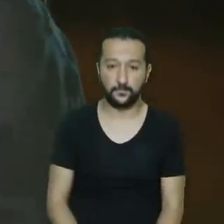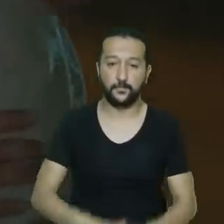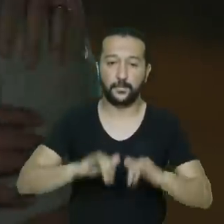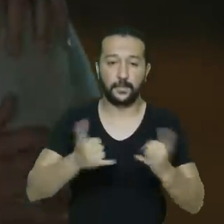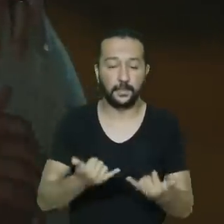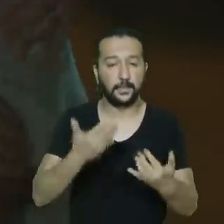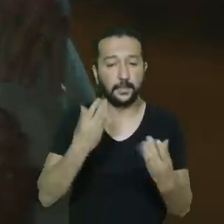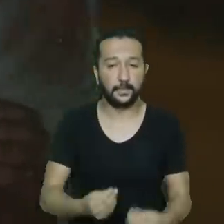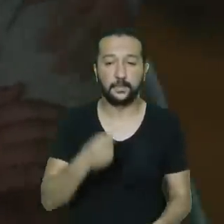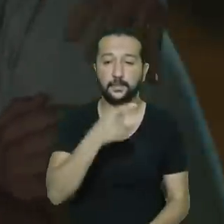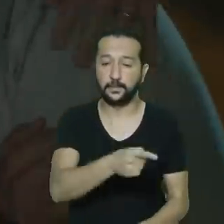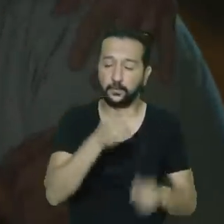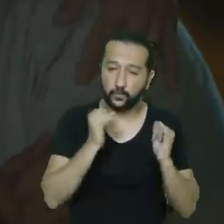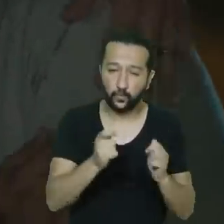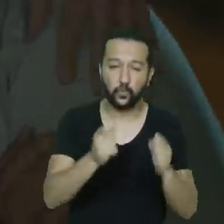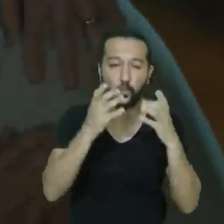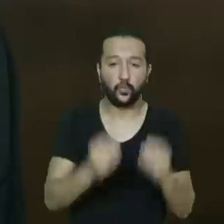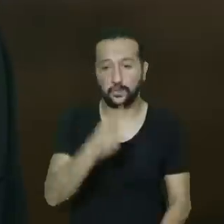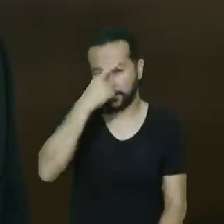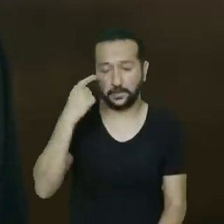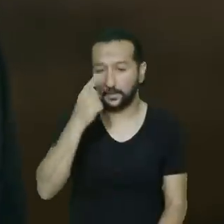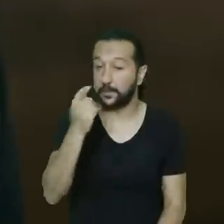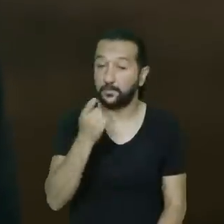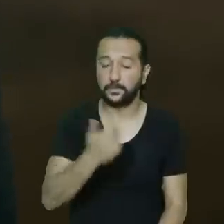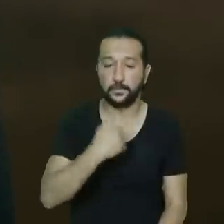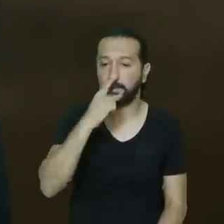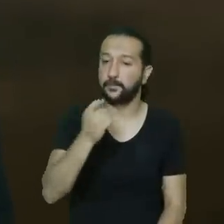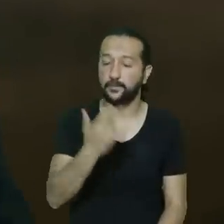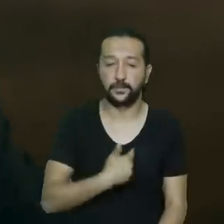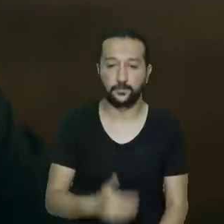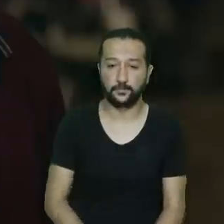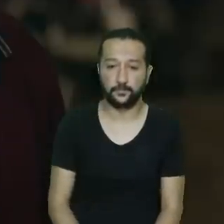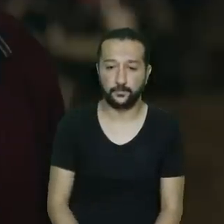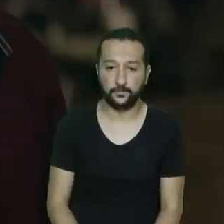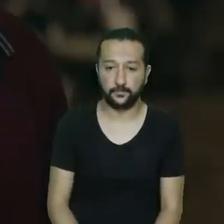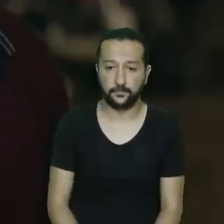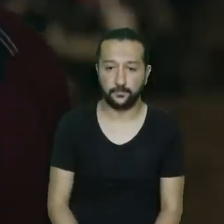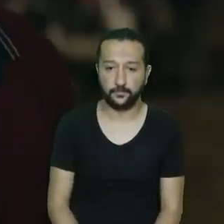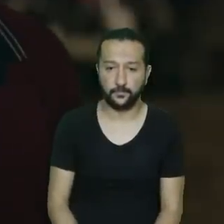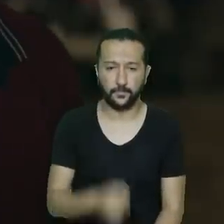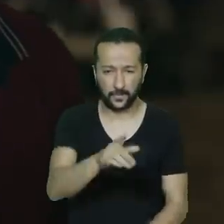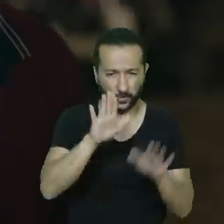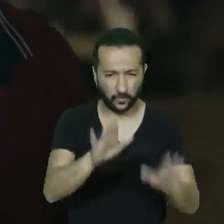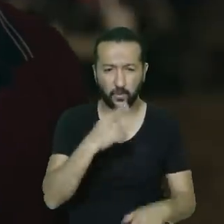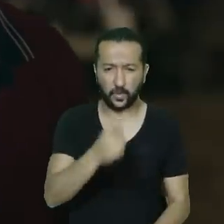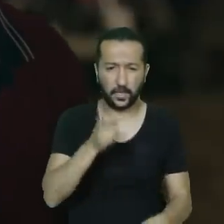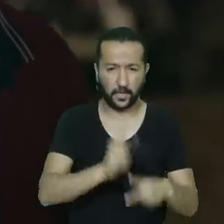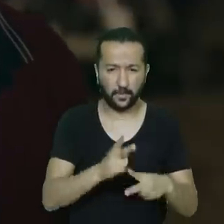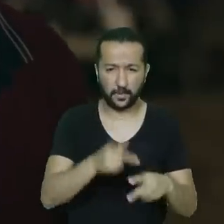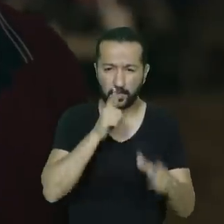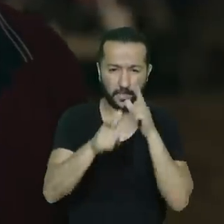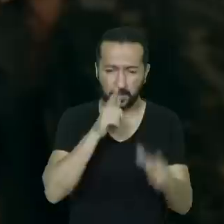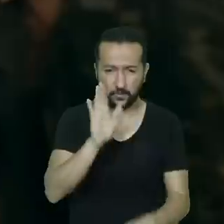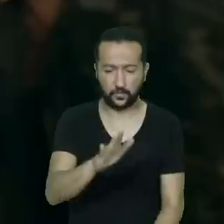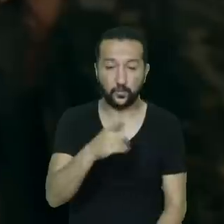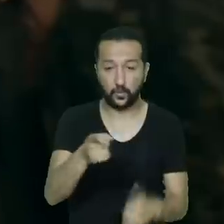çürümeyecek. Emin'le sarılıp ağlaşıyorlar. İsmail ve Süleyman yüzdükleri yüzleriyle bakıyor. Durun lan. Hemen ne mızmız ediyorsunuz